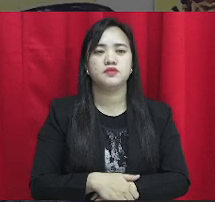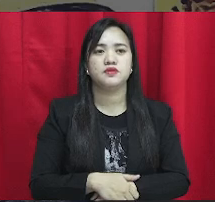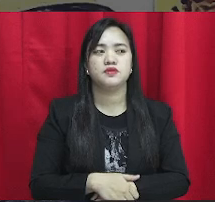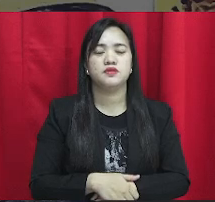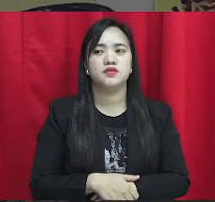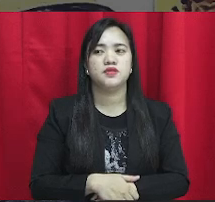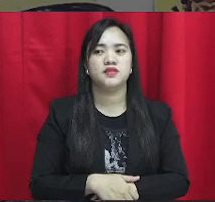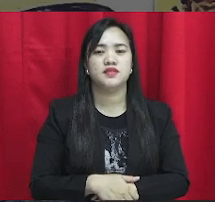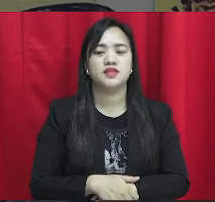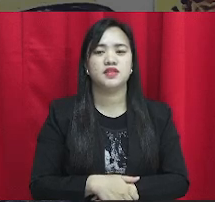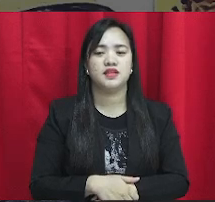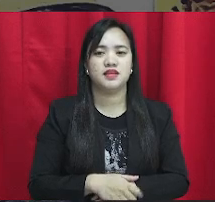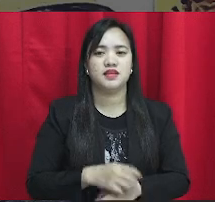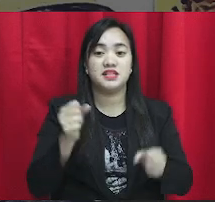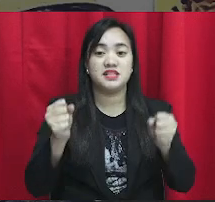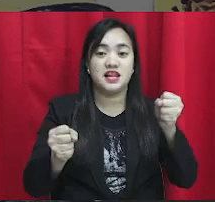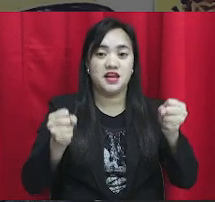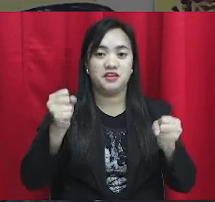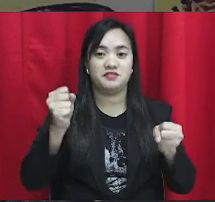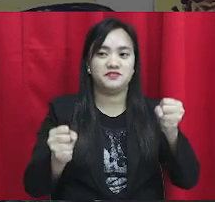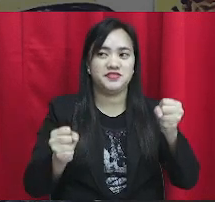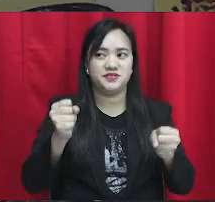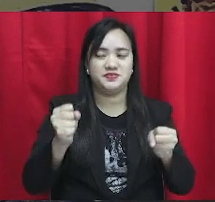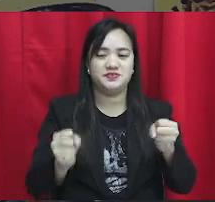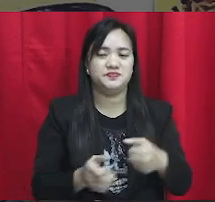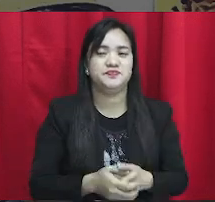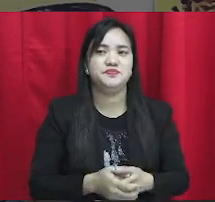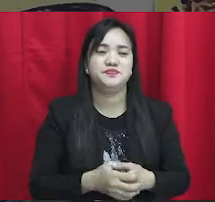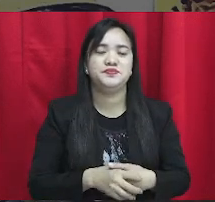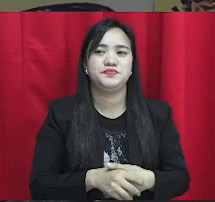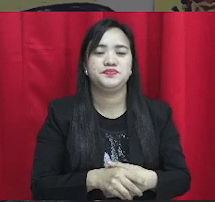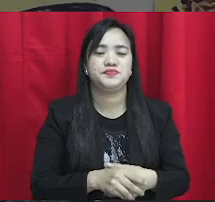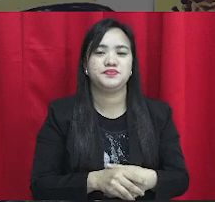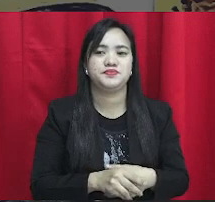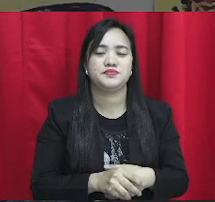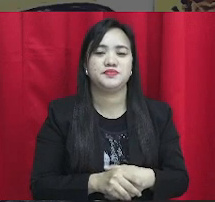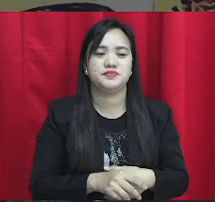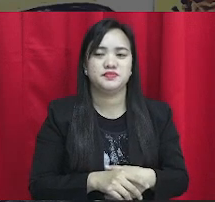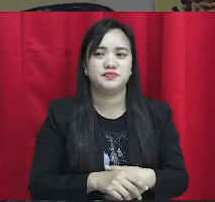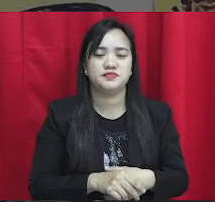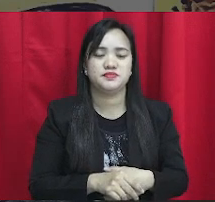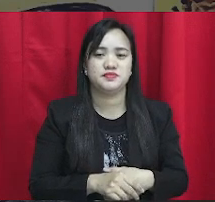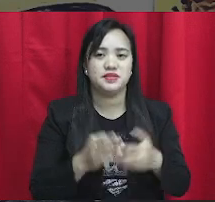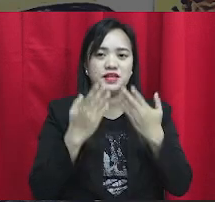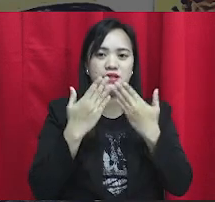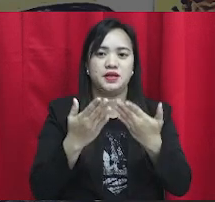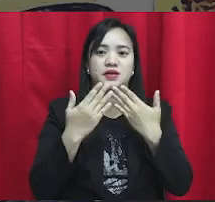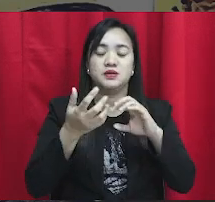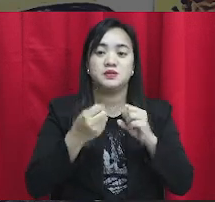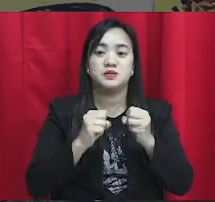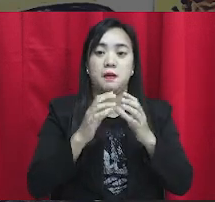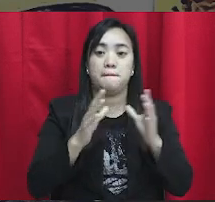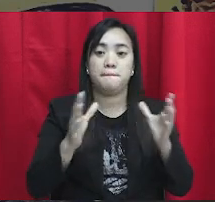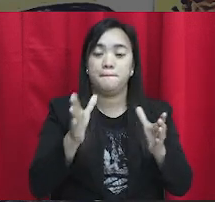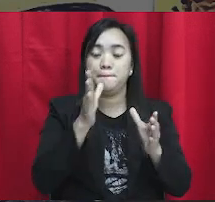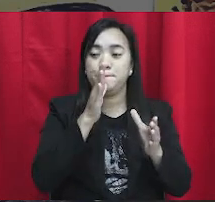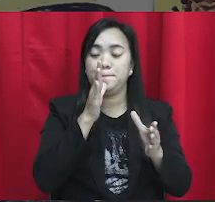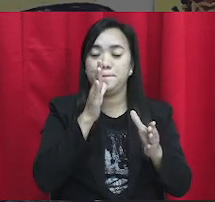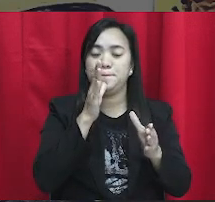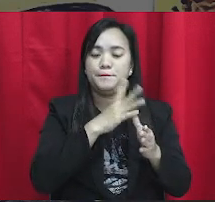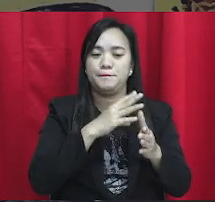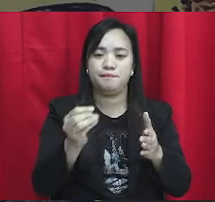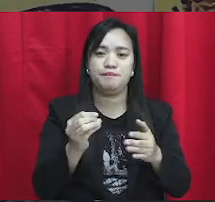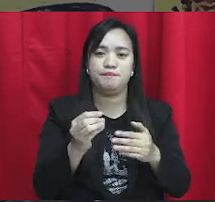service para sa susunod sila. Wow, ganda pala ng bounty. Amen. So, Nay, maraming salamat po sa inyo